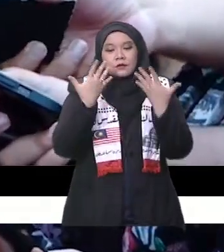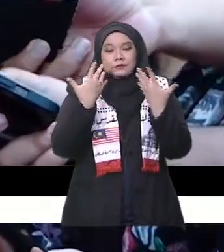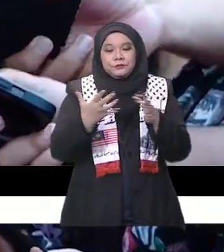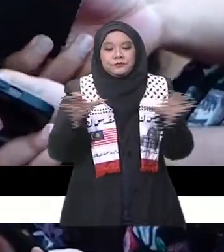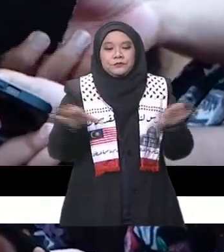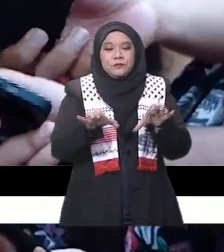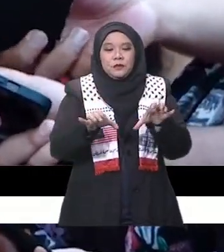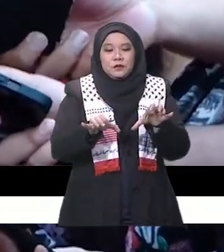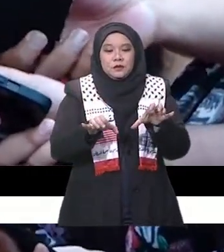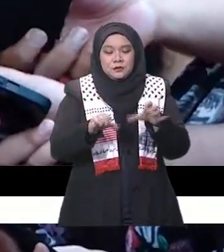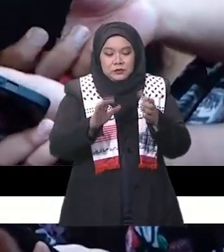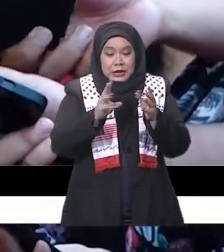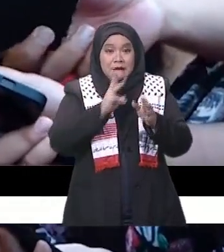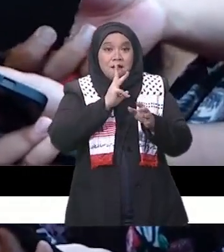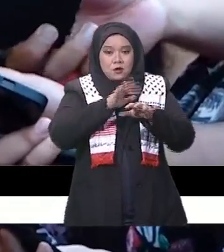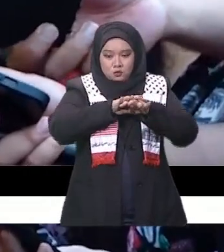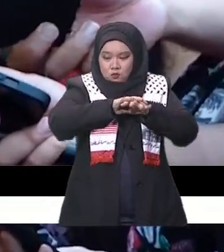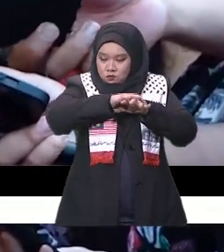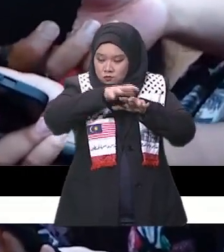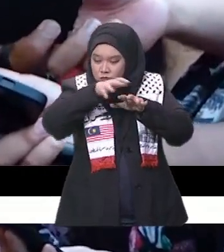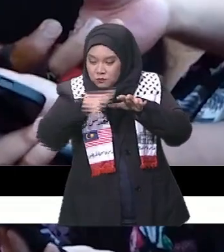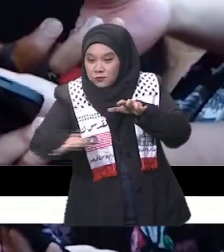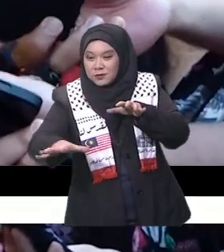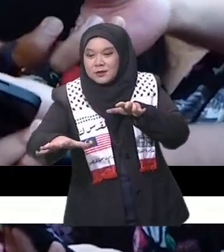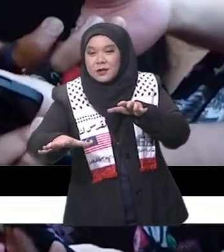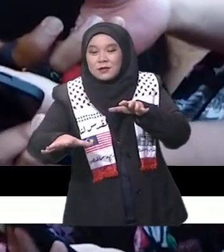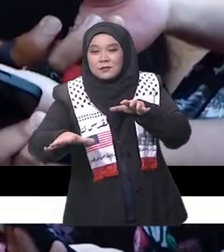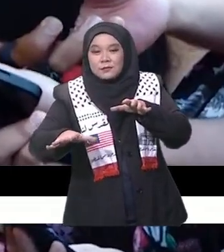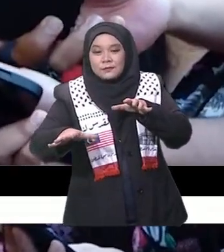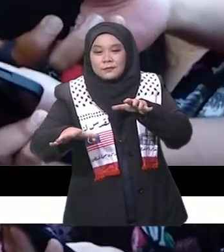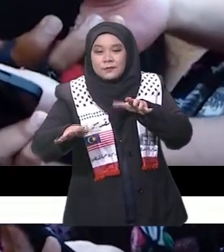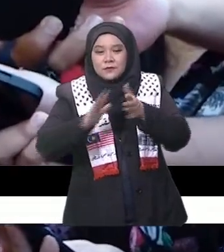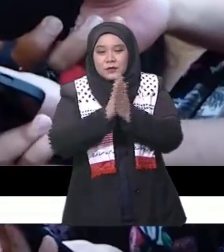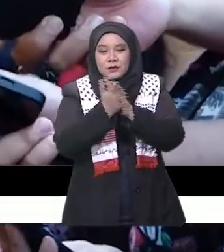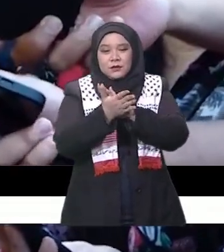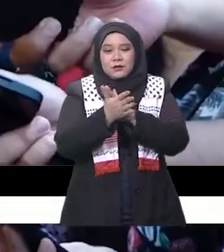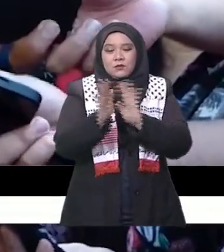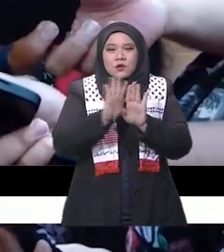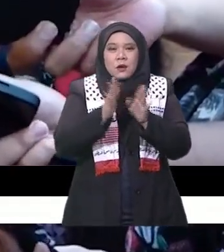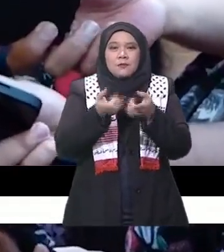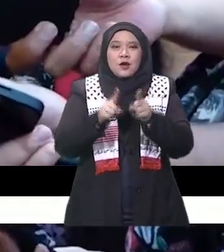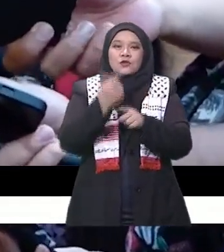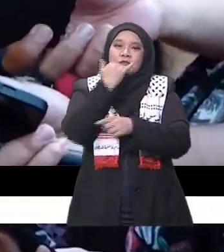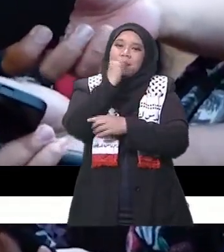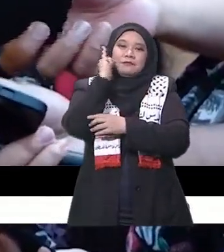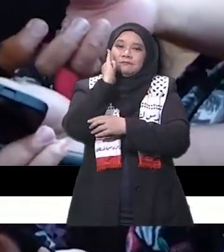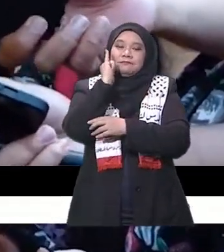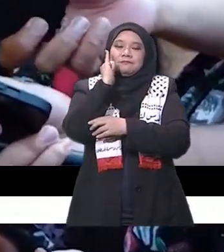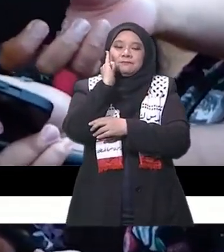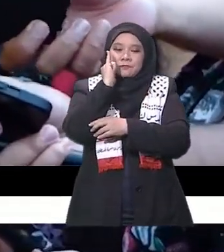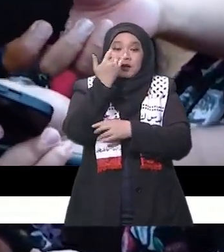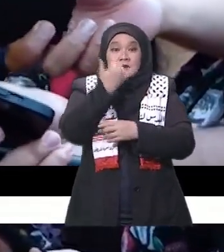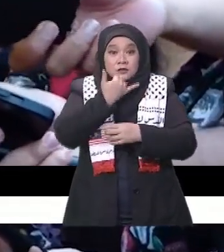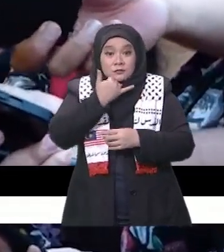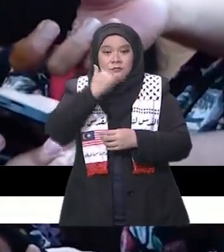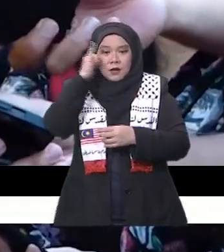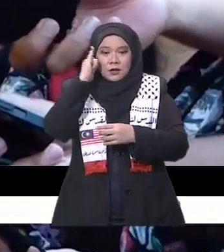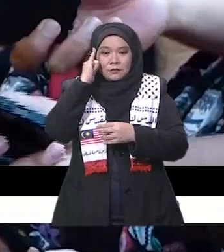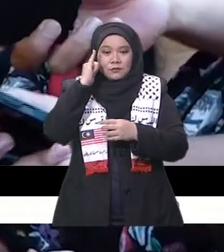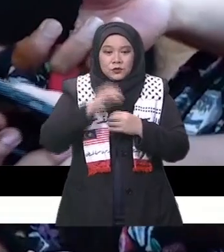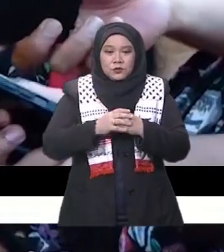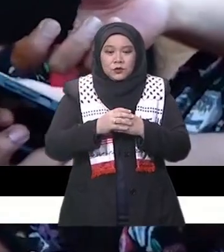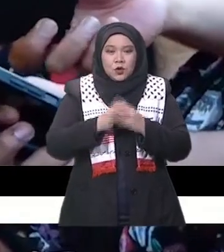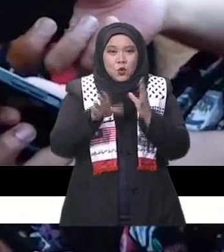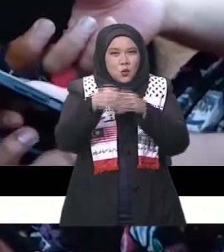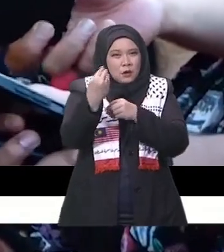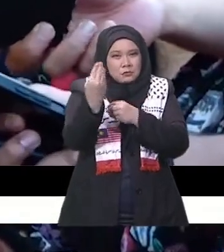telah melimpah keluar so limpahan itu kita jangkakan bukan hanya berlaku semalam semalam adalah limpahan yang agak